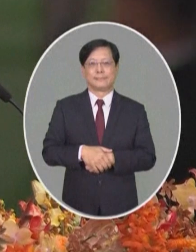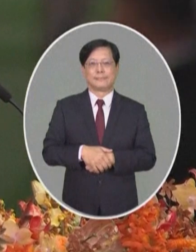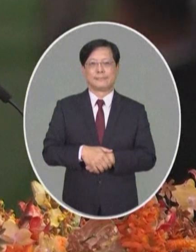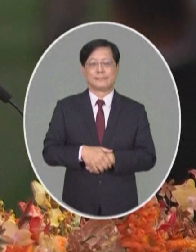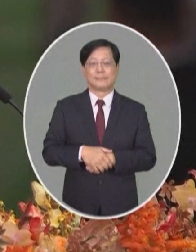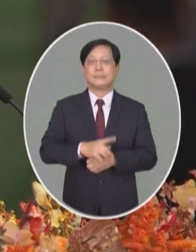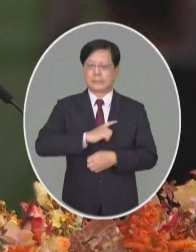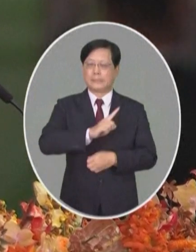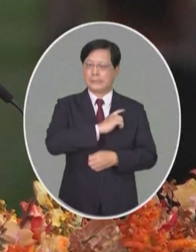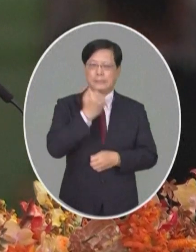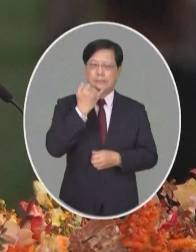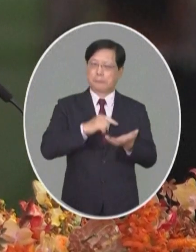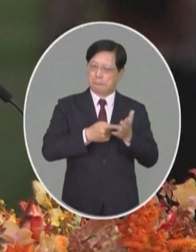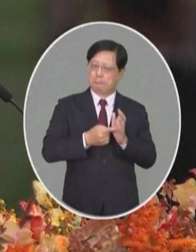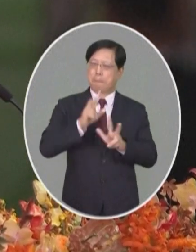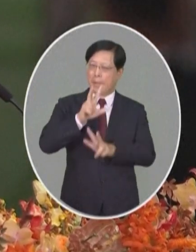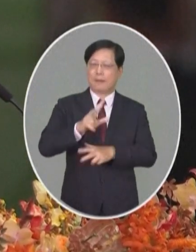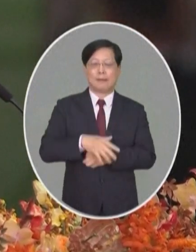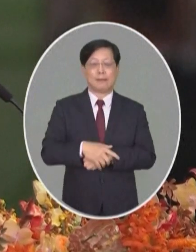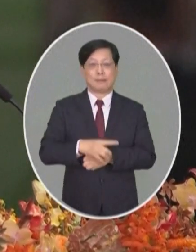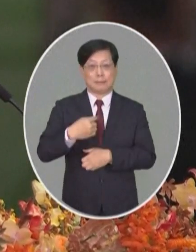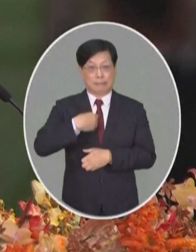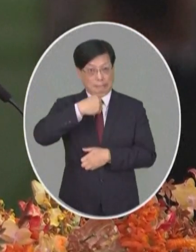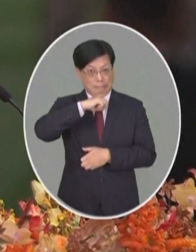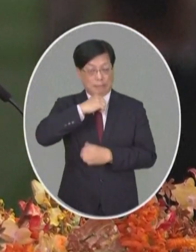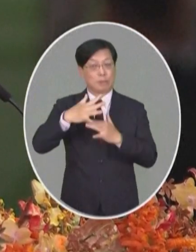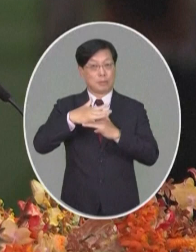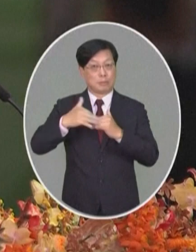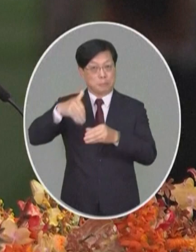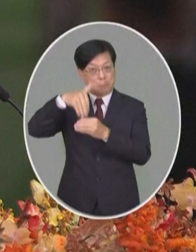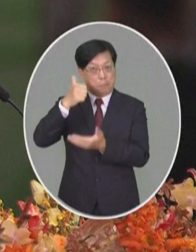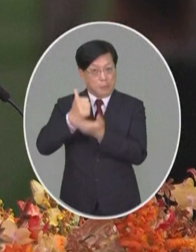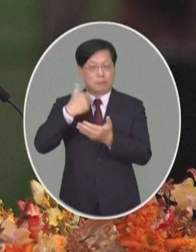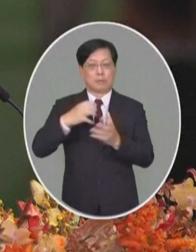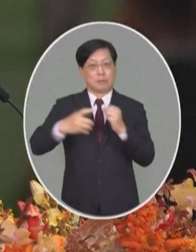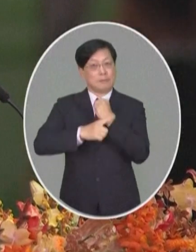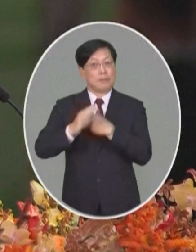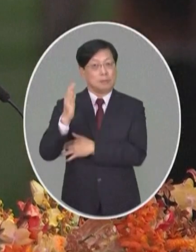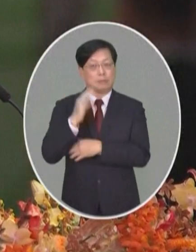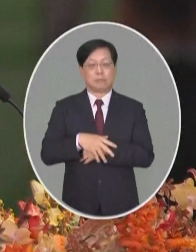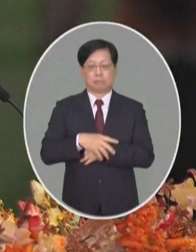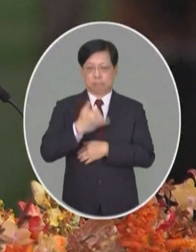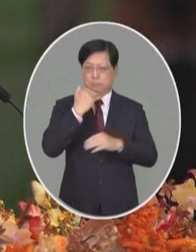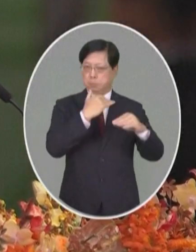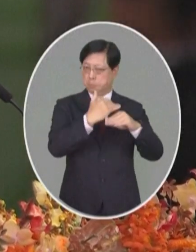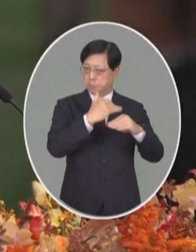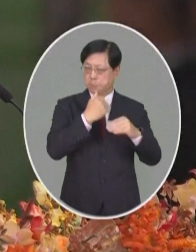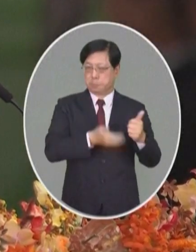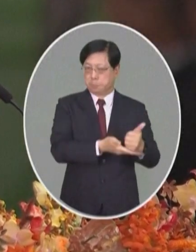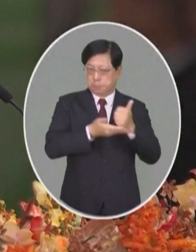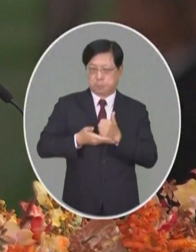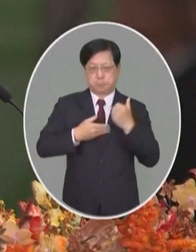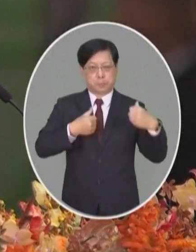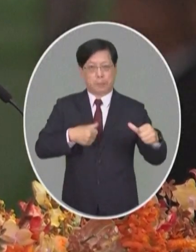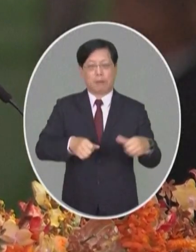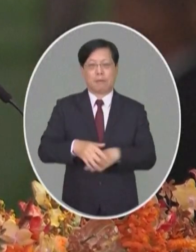namesto konfrontacije, se vzdrževala eskalacij napetosti in v skladu z načeli enakosti in dostojanstva sodelovala z zakonito